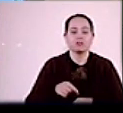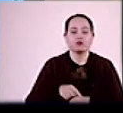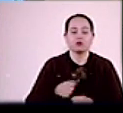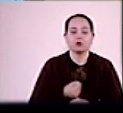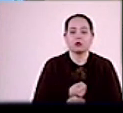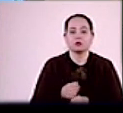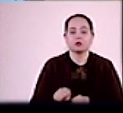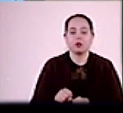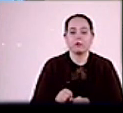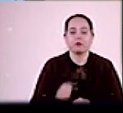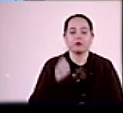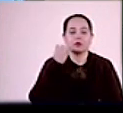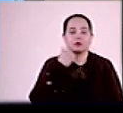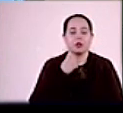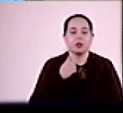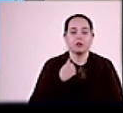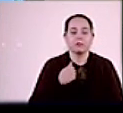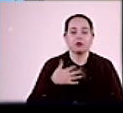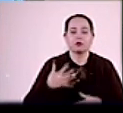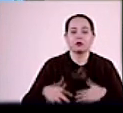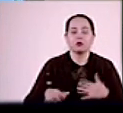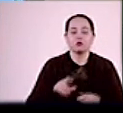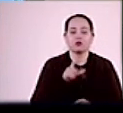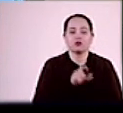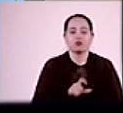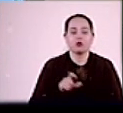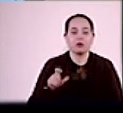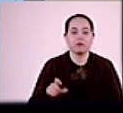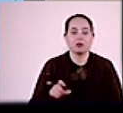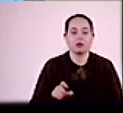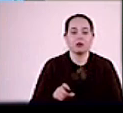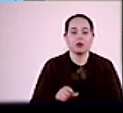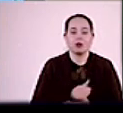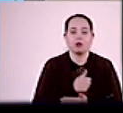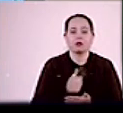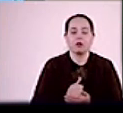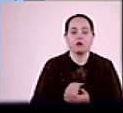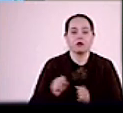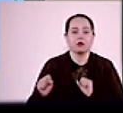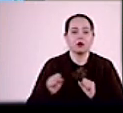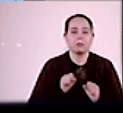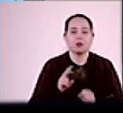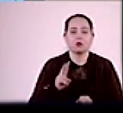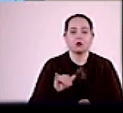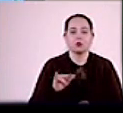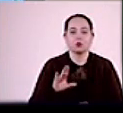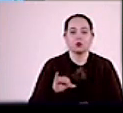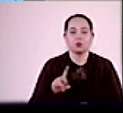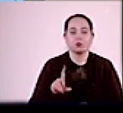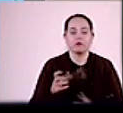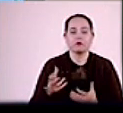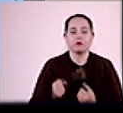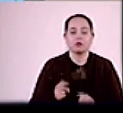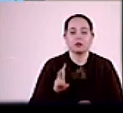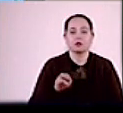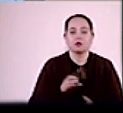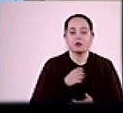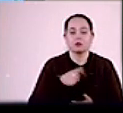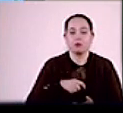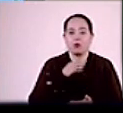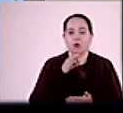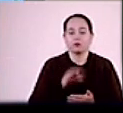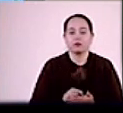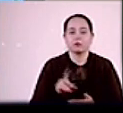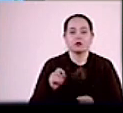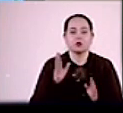заставило старого немощного человека, главнокомандующего Кутузова, взять на себя ответственность